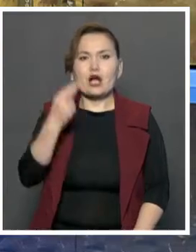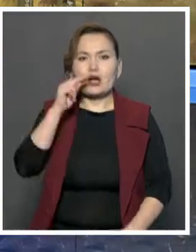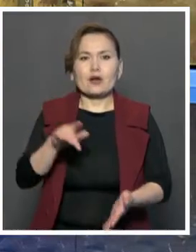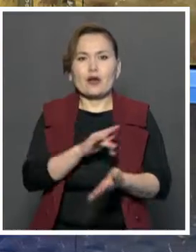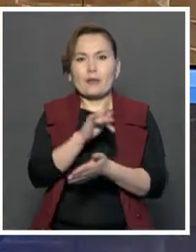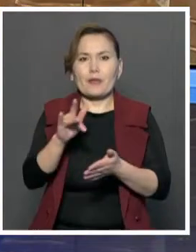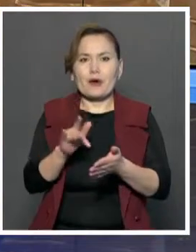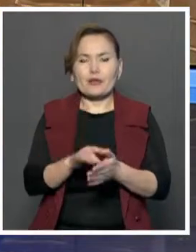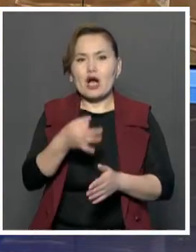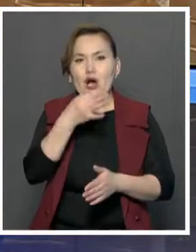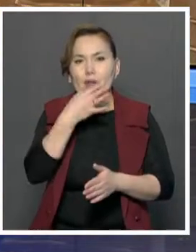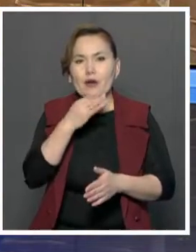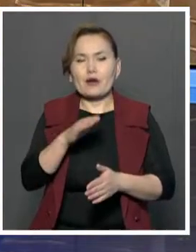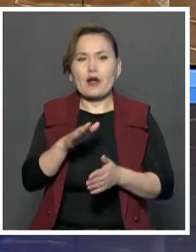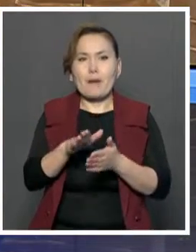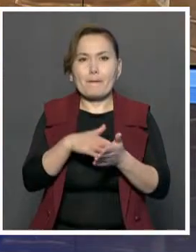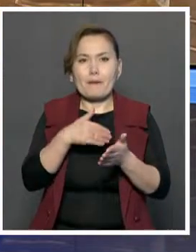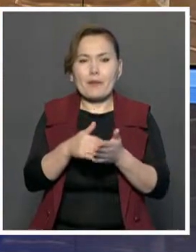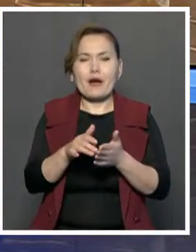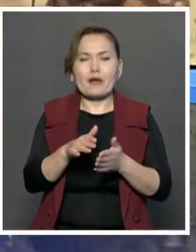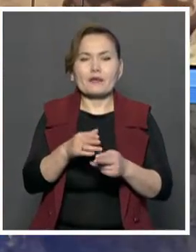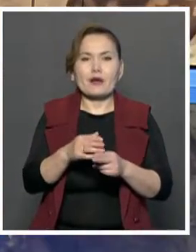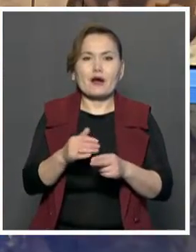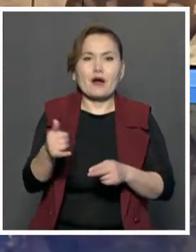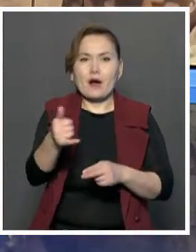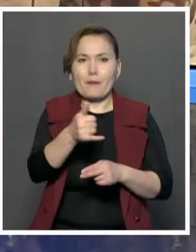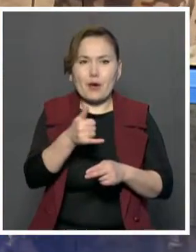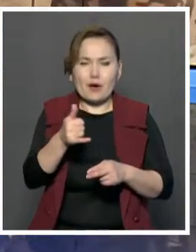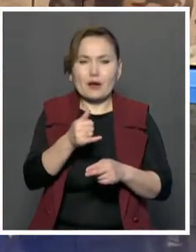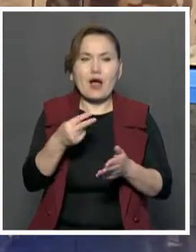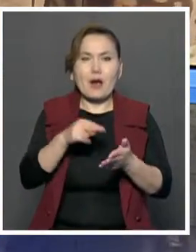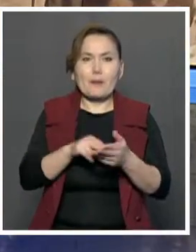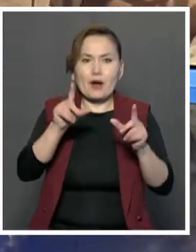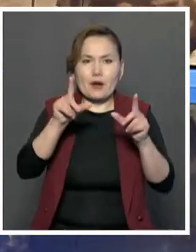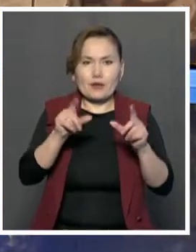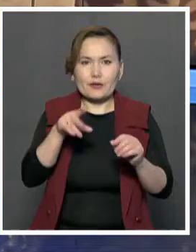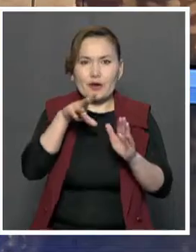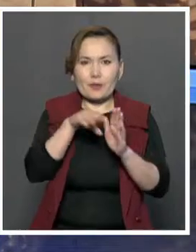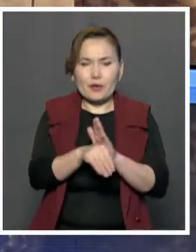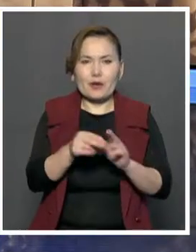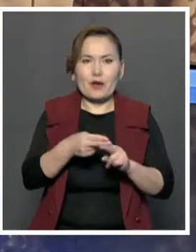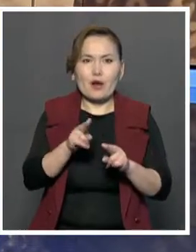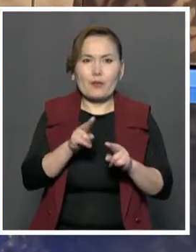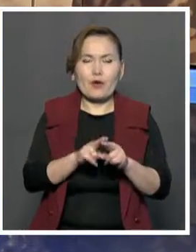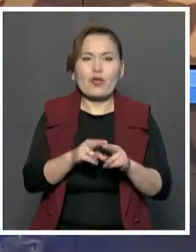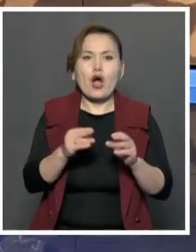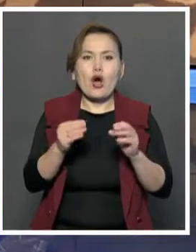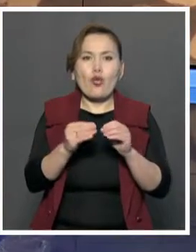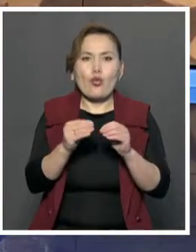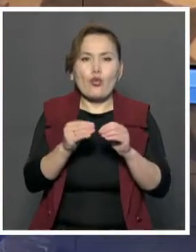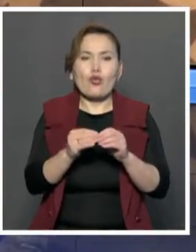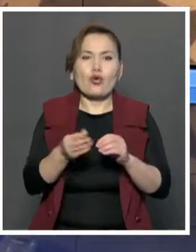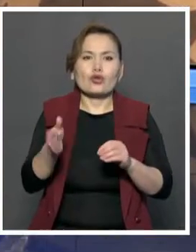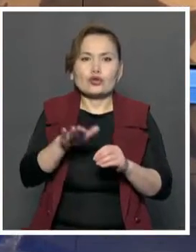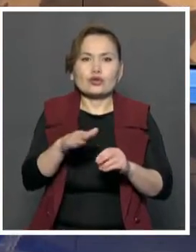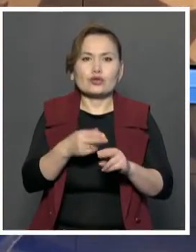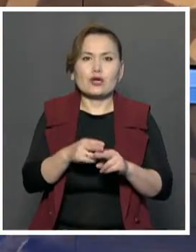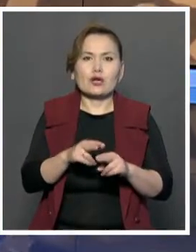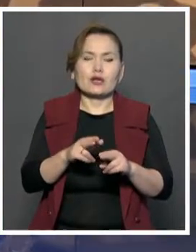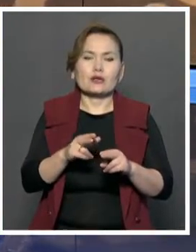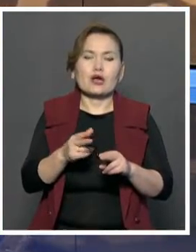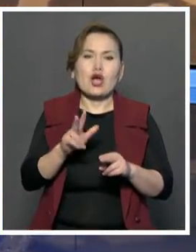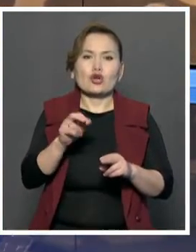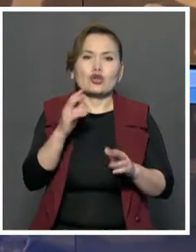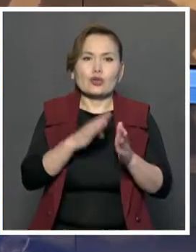Ал Шымкентте жұмыртқа мен сұйық майды арзандату үшін шекті баға енгізілді. Енді жұмыртқаның 10 данасы 392 теңге, сұйық майдың